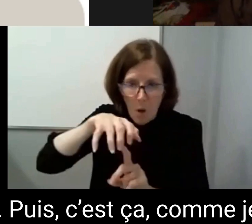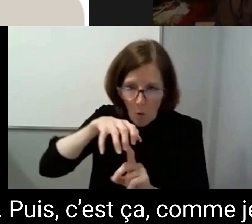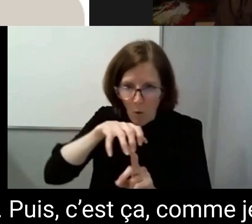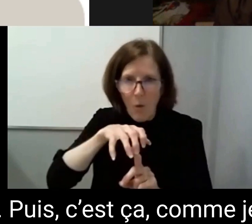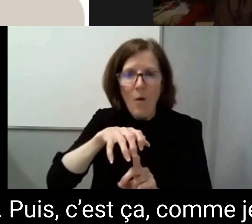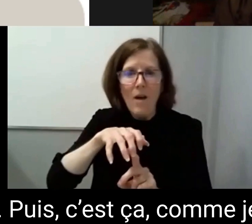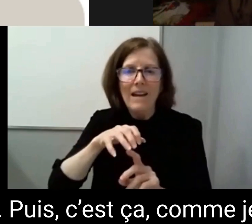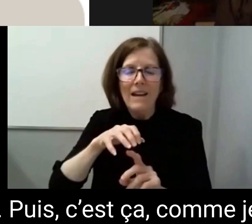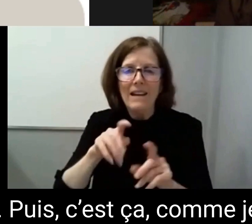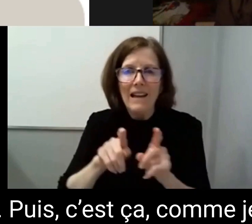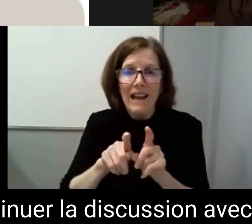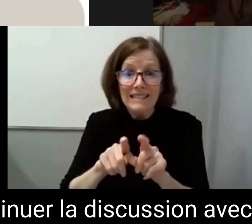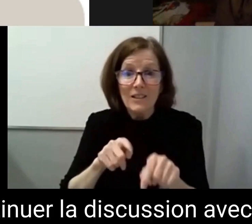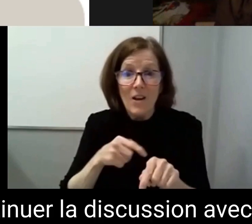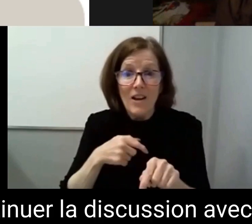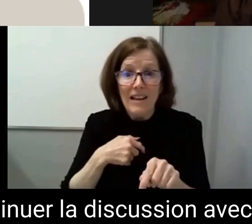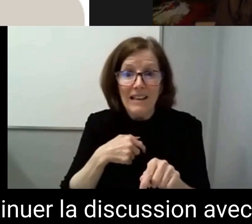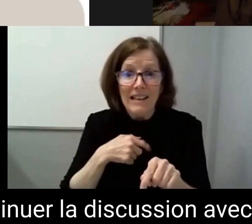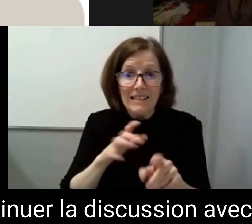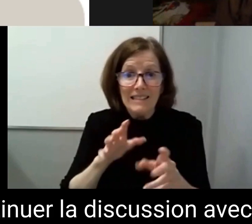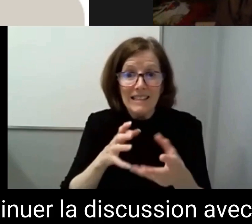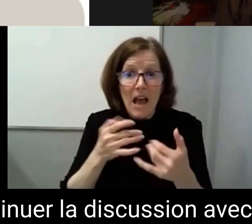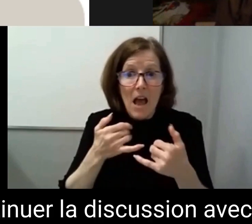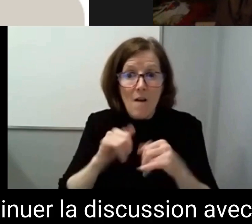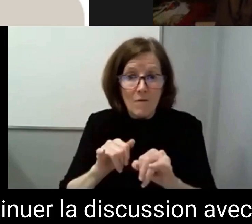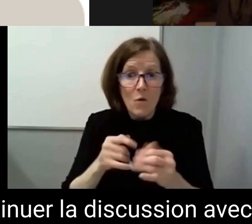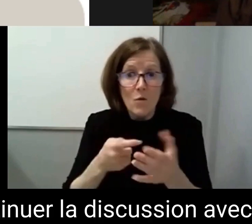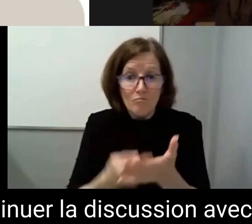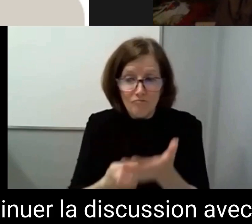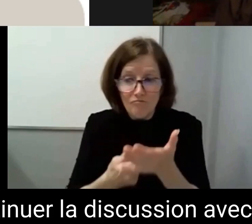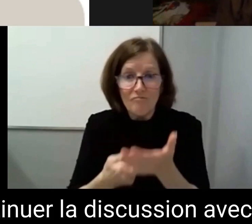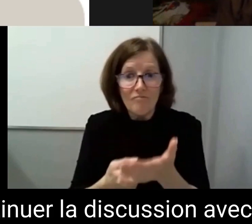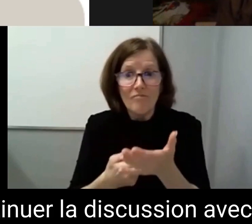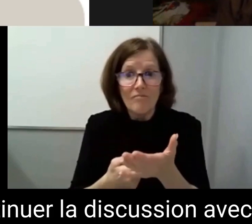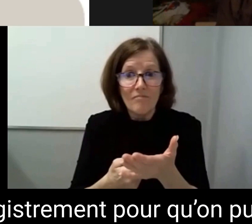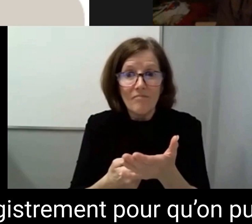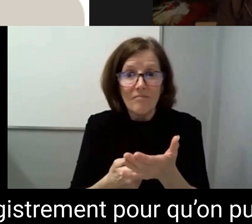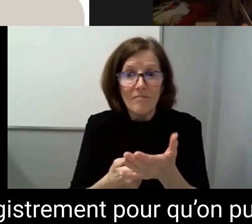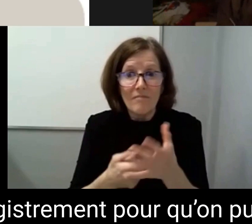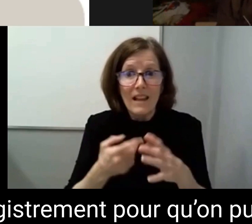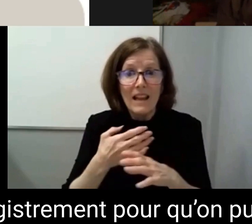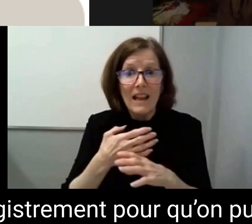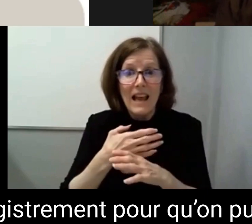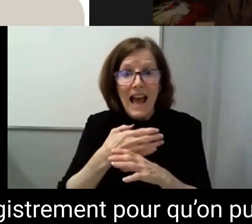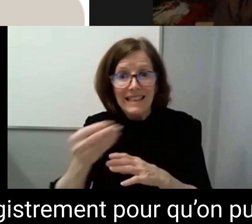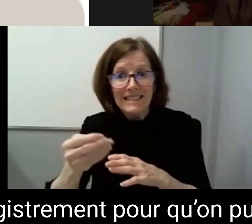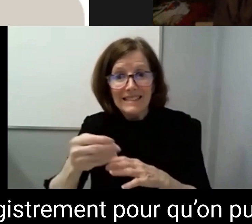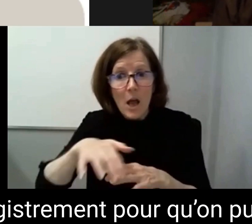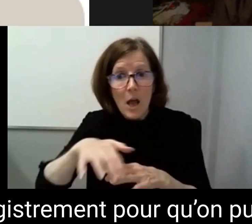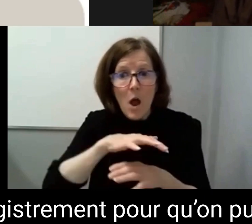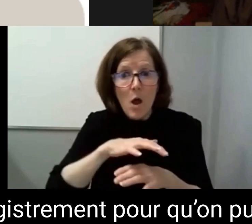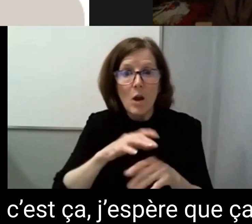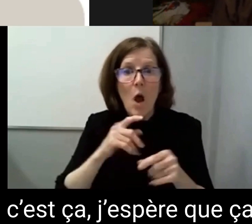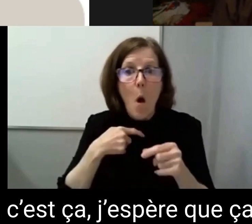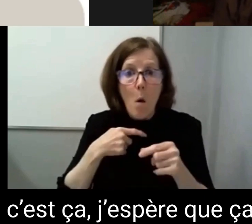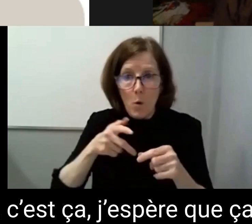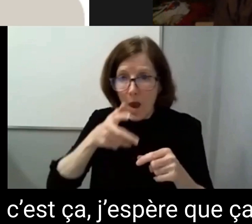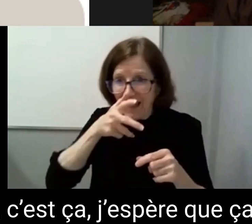C'est ça, comme je dis, ça me fait plaisir de continuer la discussion avec vous là, en dehors de notre enregistrement pour qu'on puisse réouvrir nos